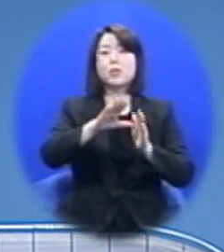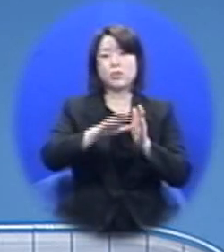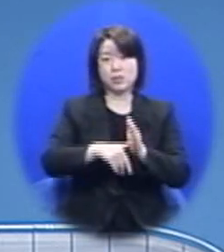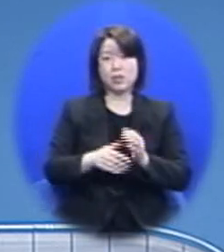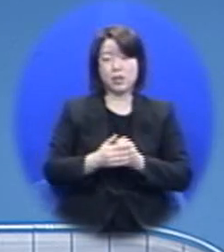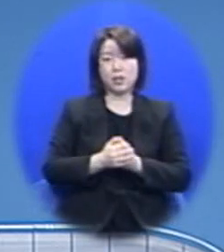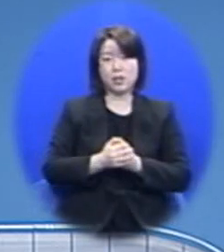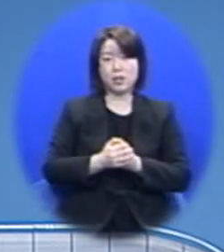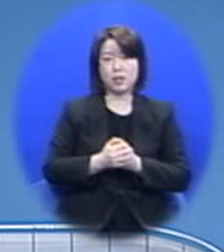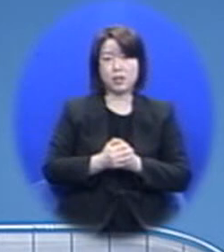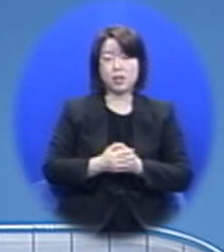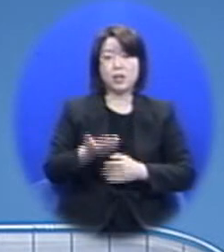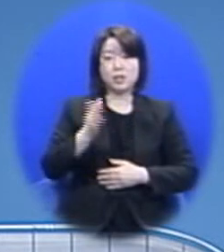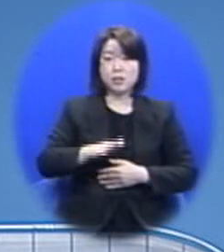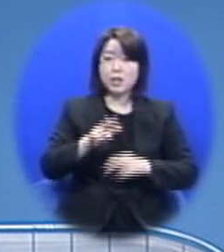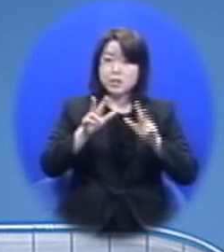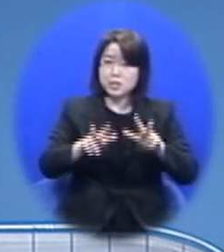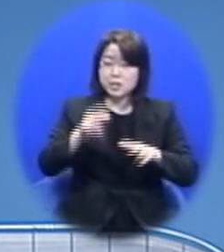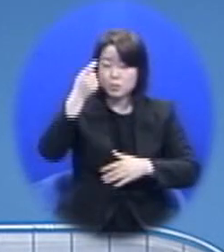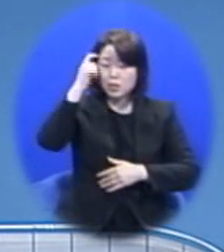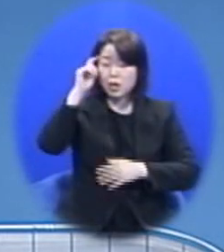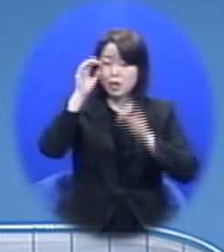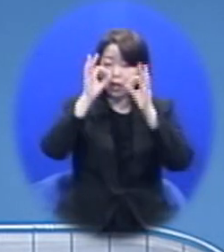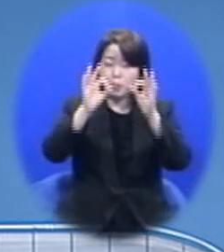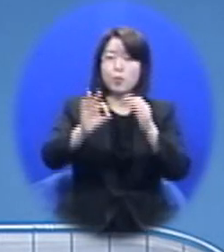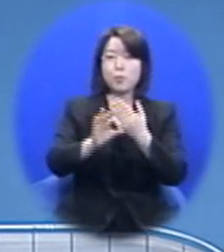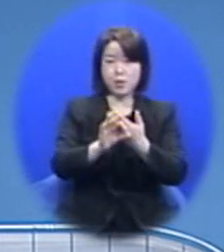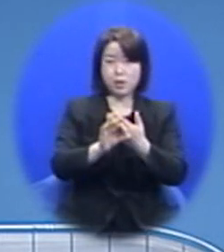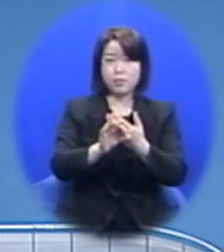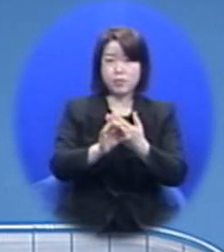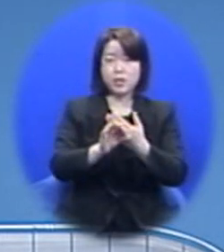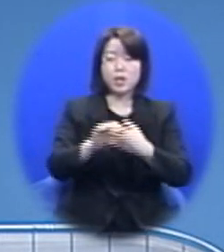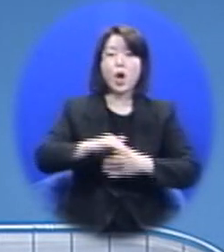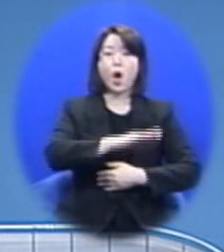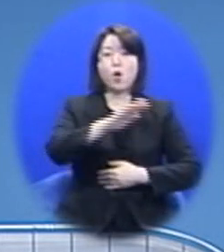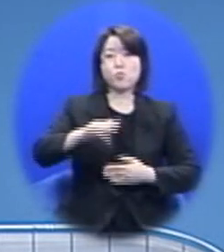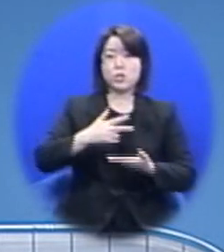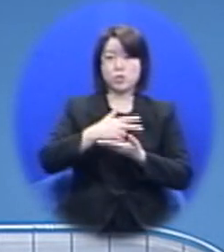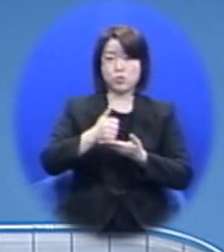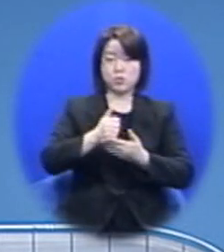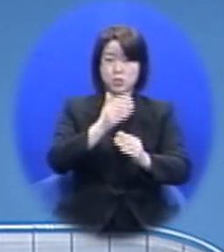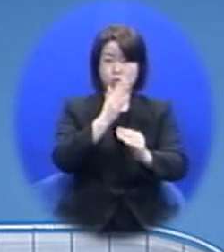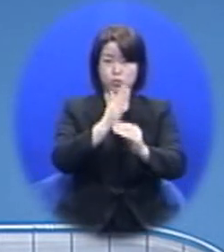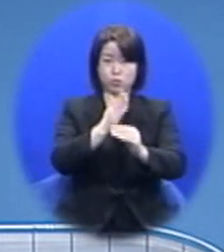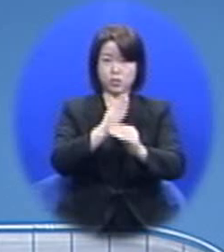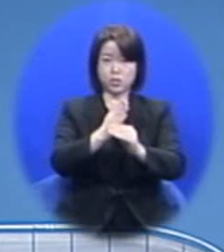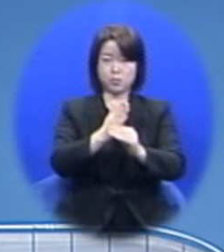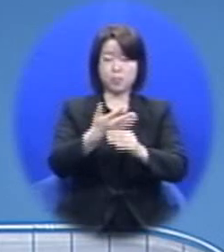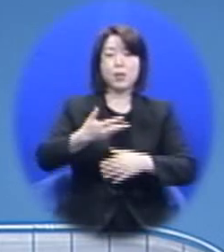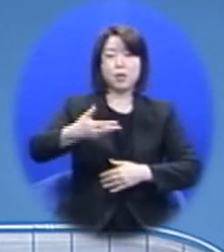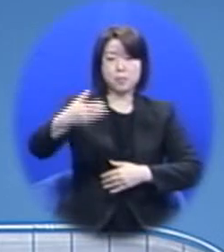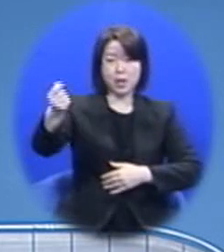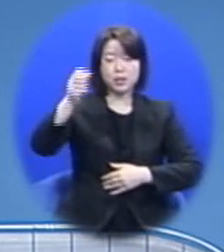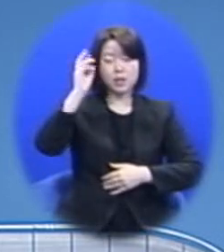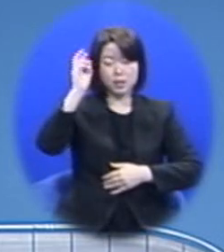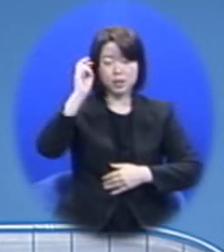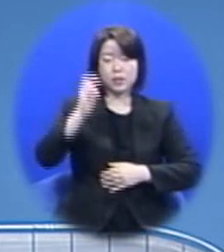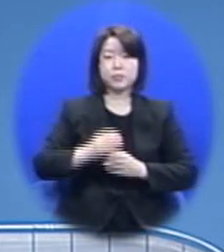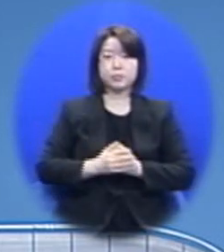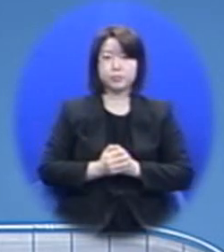때였는데, 지금 생각해 보니까 우리 주님이 중심을 받아주셨겠다.